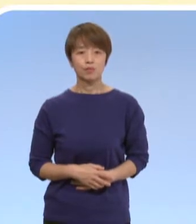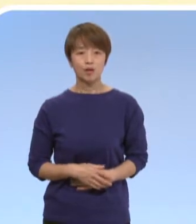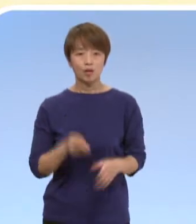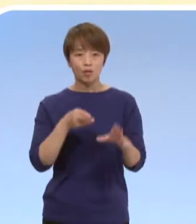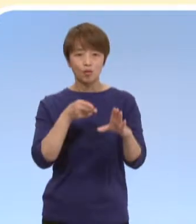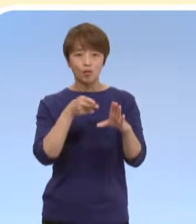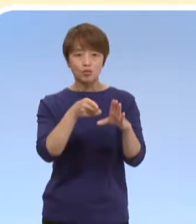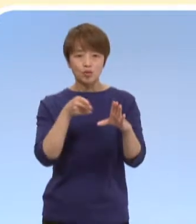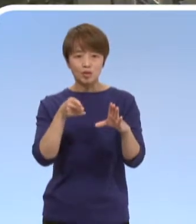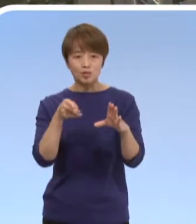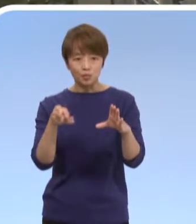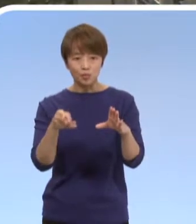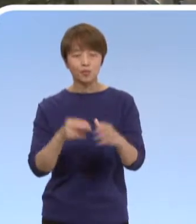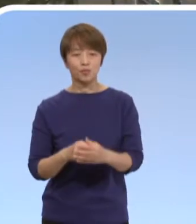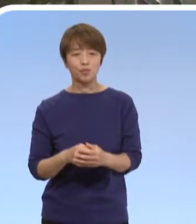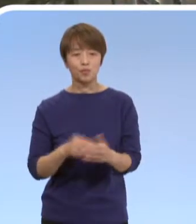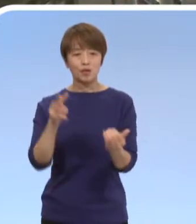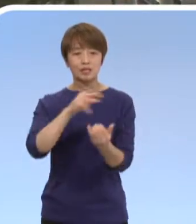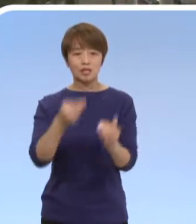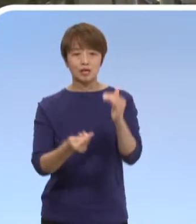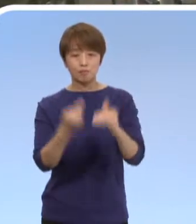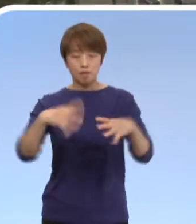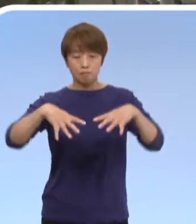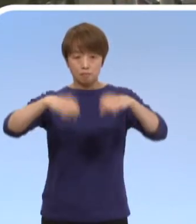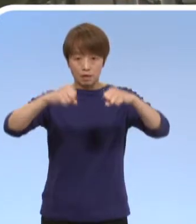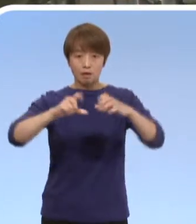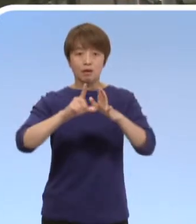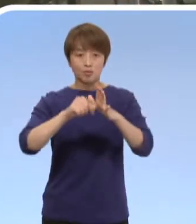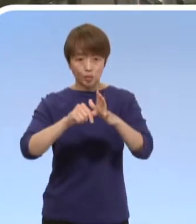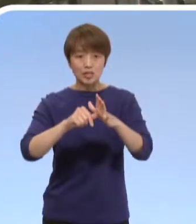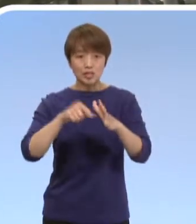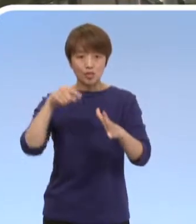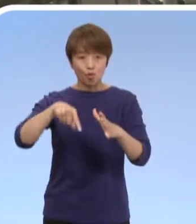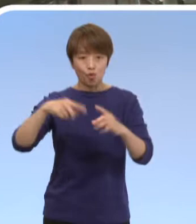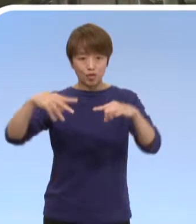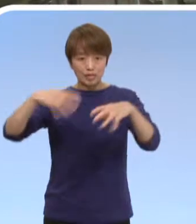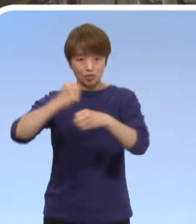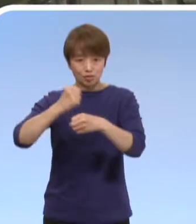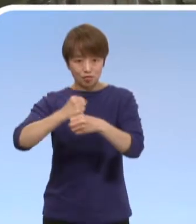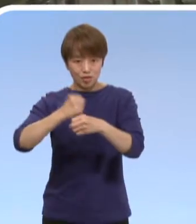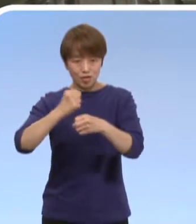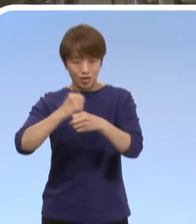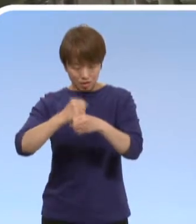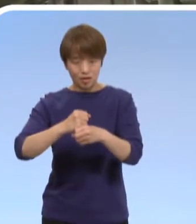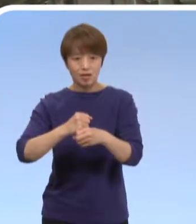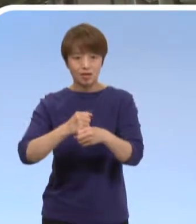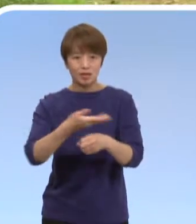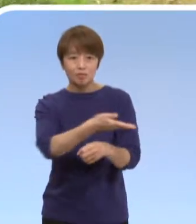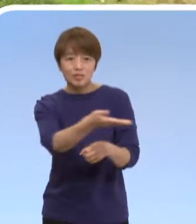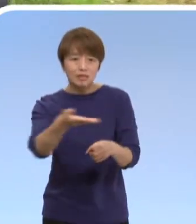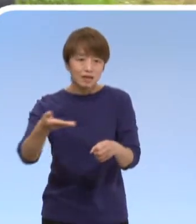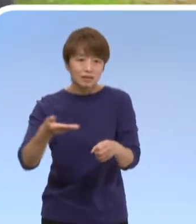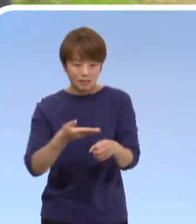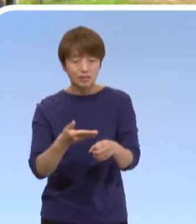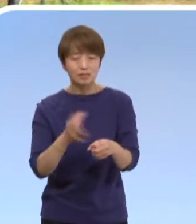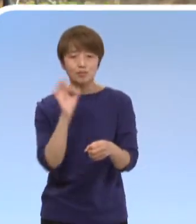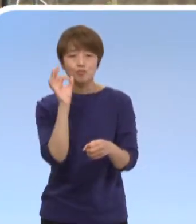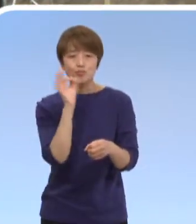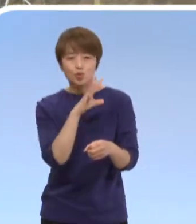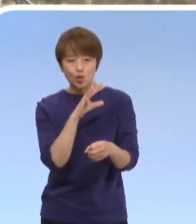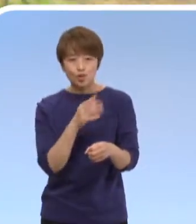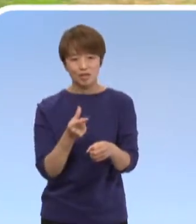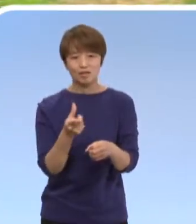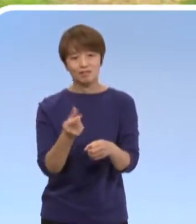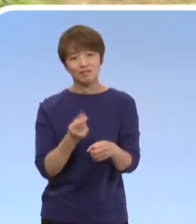おお、コンセント。 災害などで停電になった際に、実はここで作った電気の一部をご近所の方